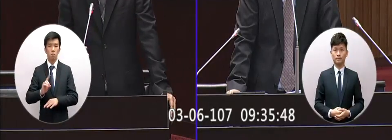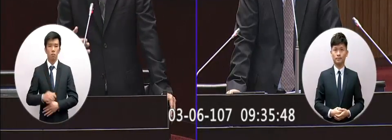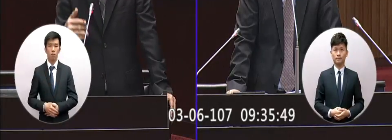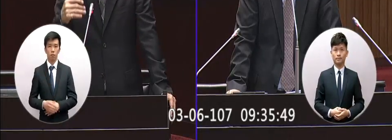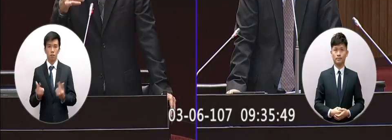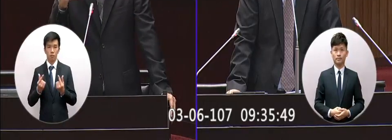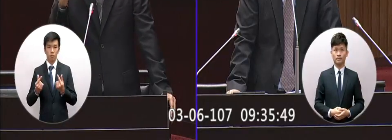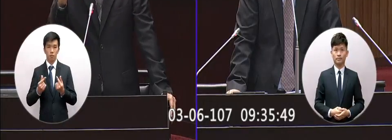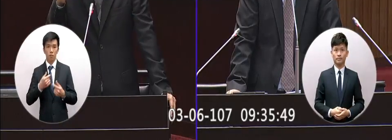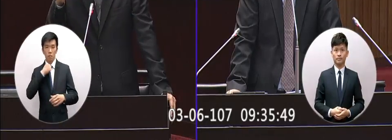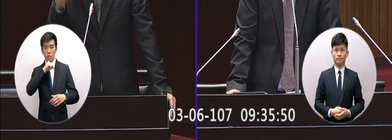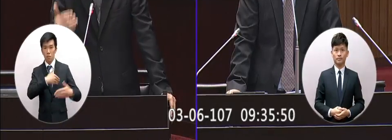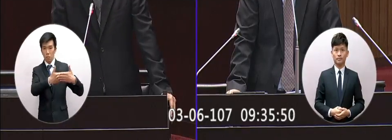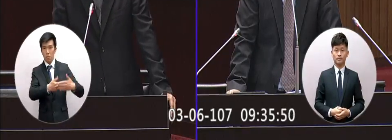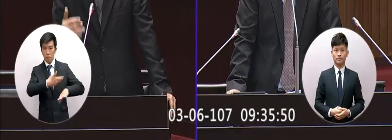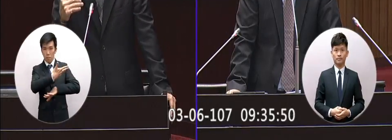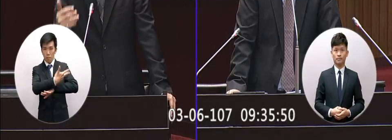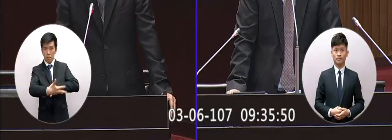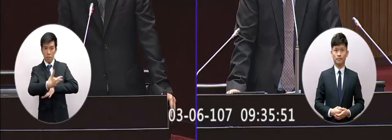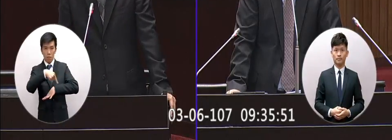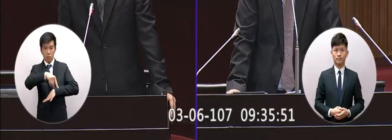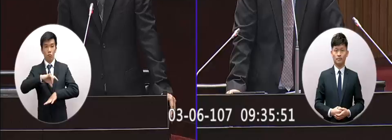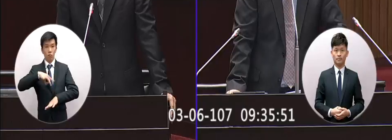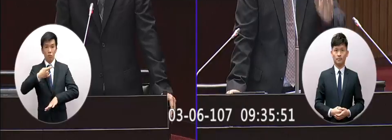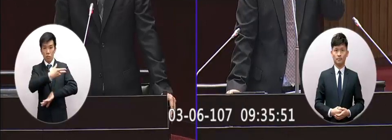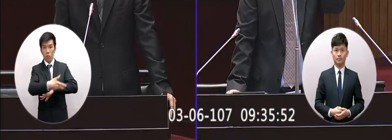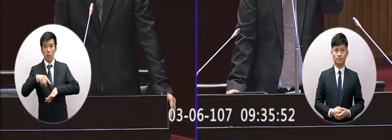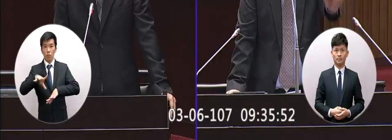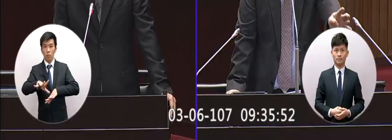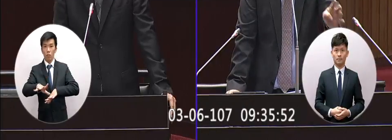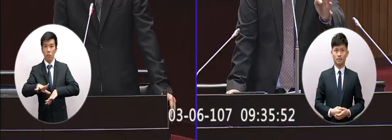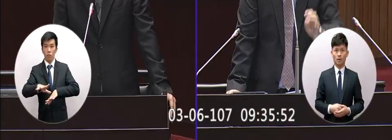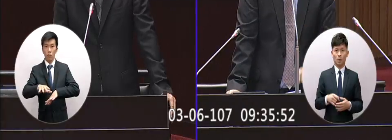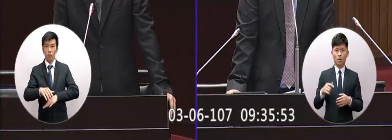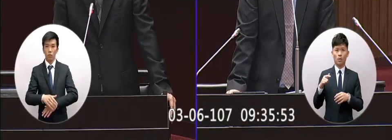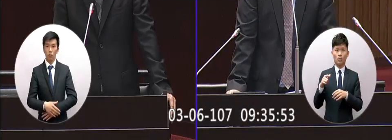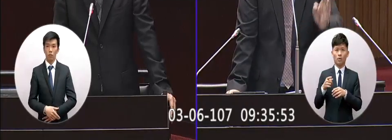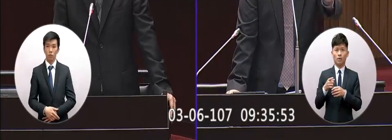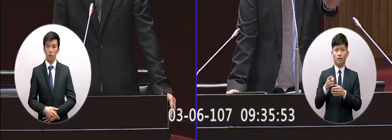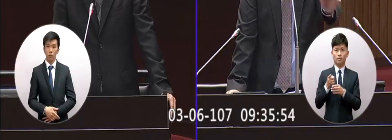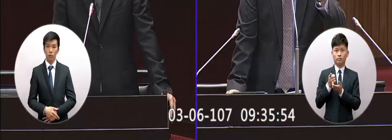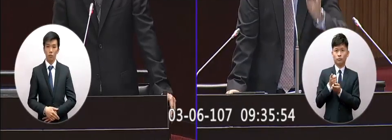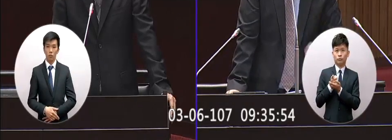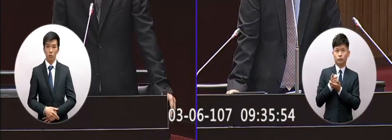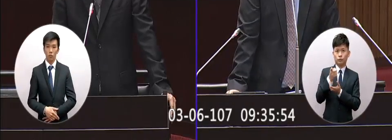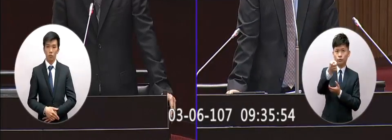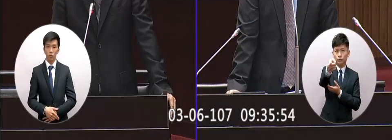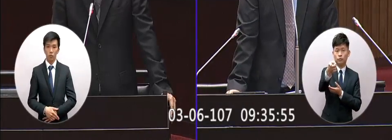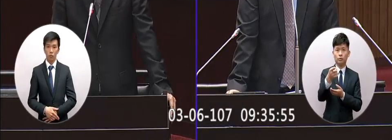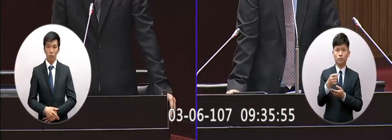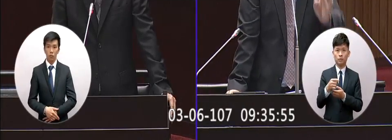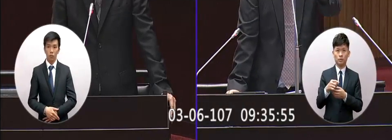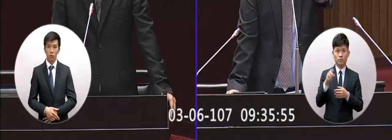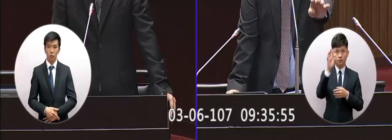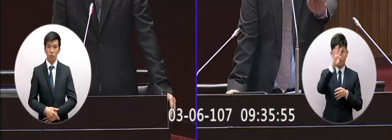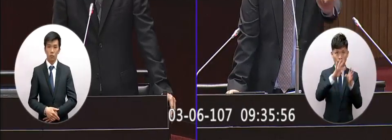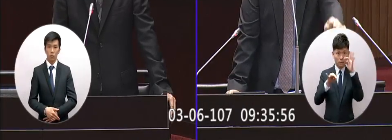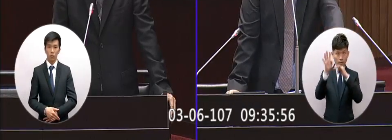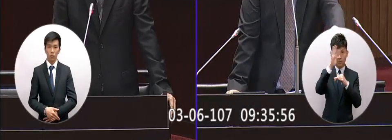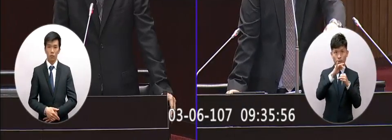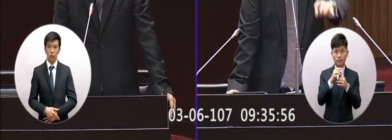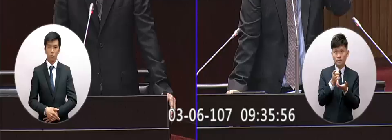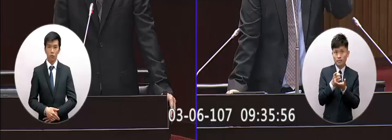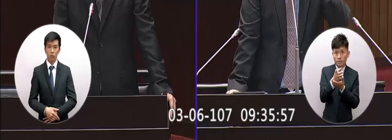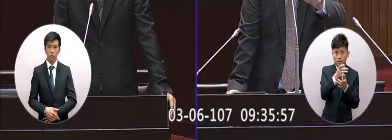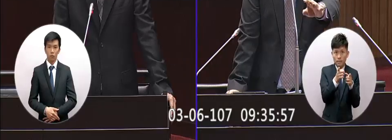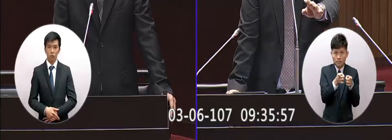峡，因为这是天然的一个天堑，一个地障， 就超音速的反舰飞弹、巡弋飞弹的建制，对他们逆中战